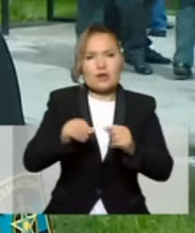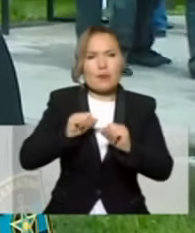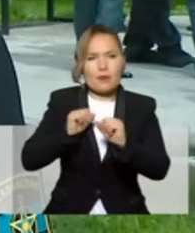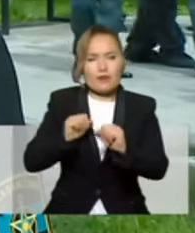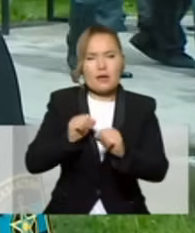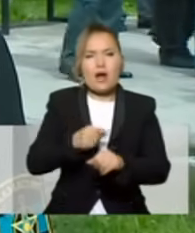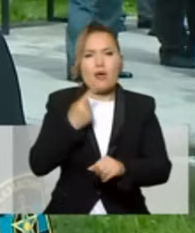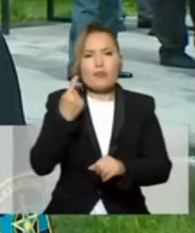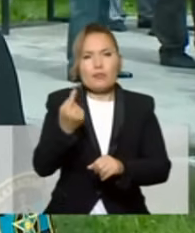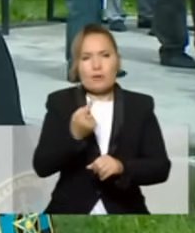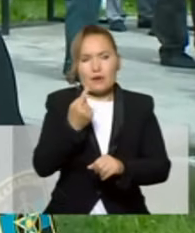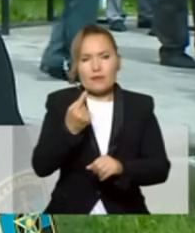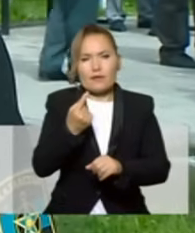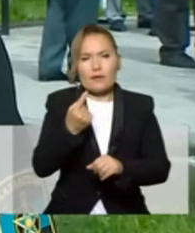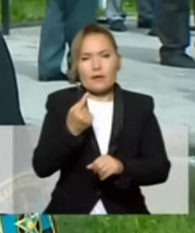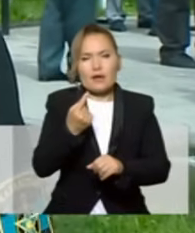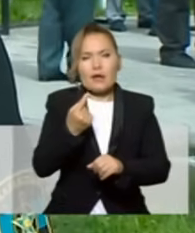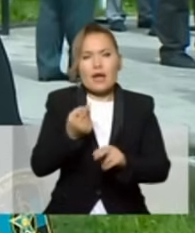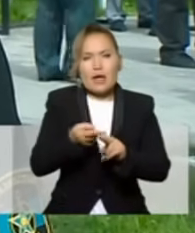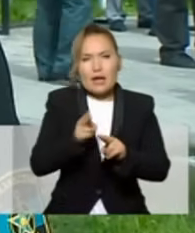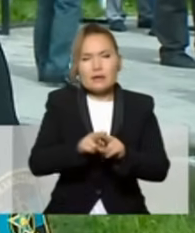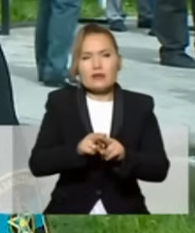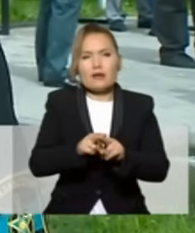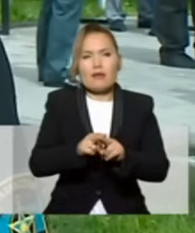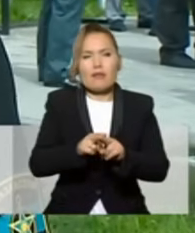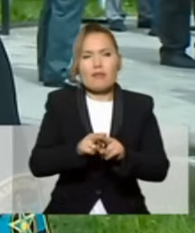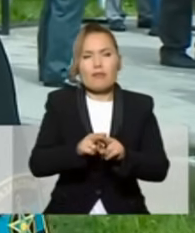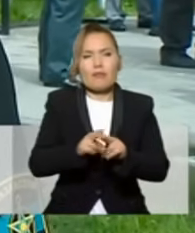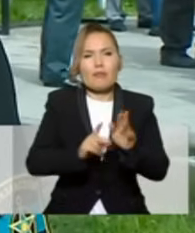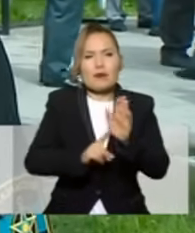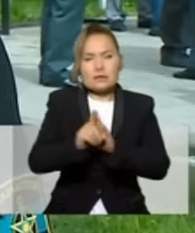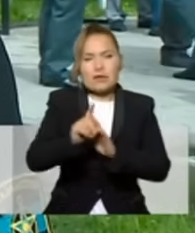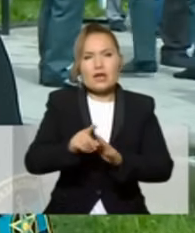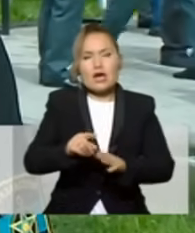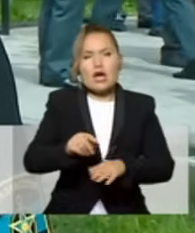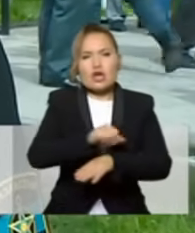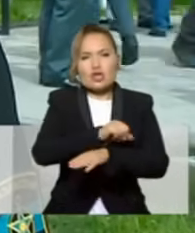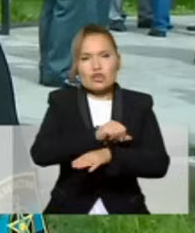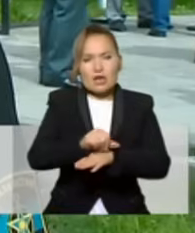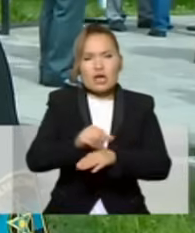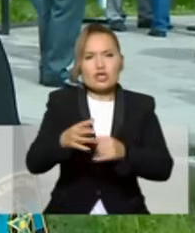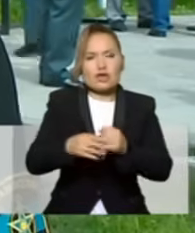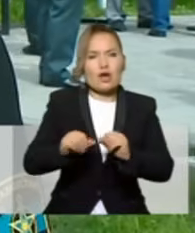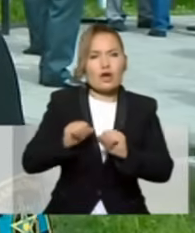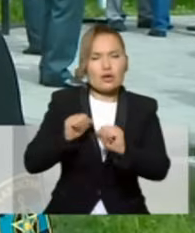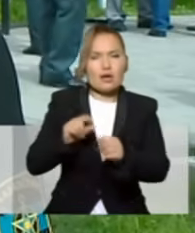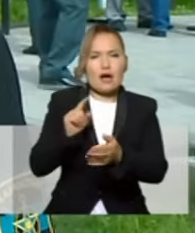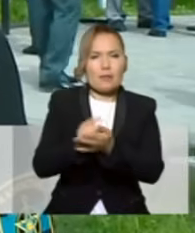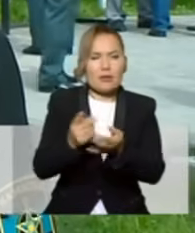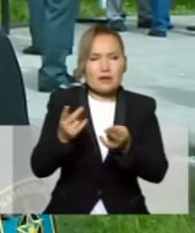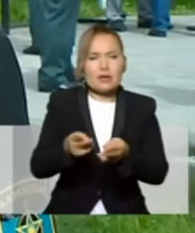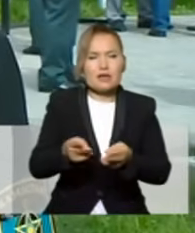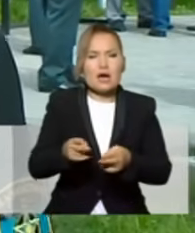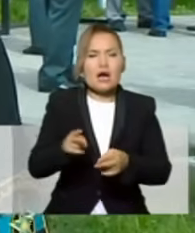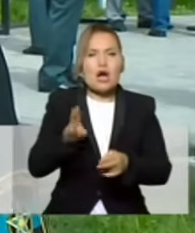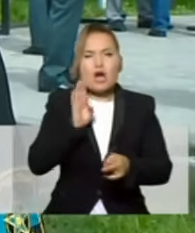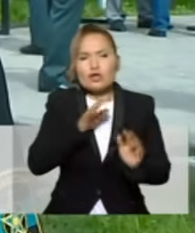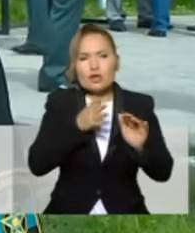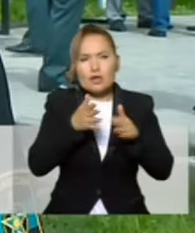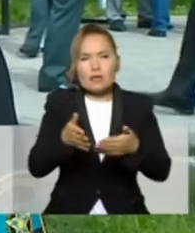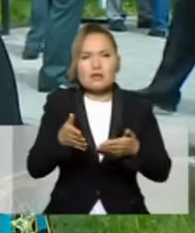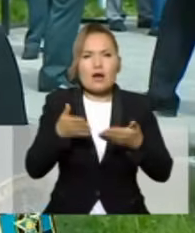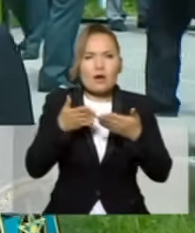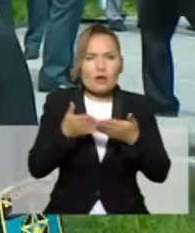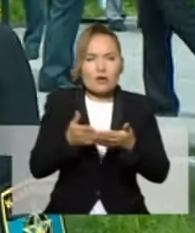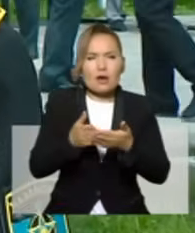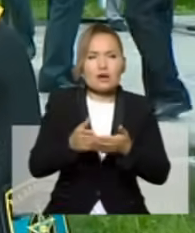бірінші неден басталады мемлекеттік? Шекарадан басталады. Шекараны күзету міндетті түрде керек ол. Теңізде болсын, құрлықта